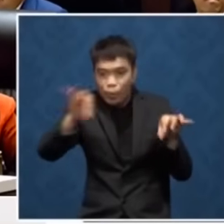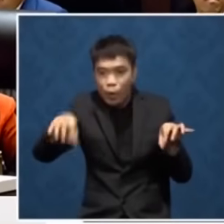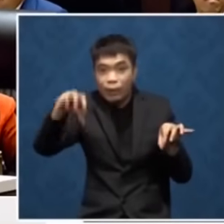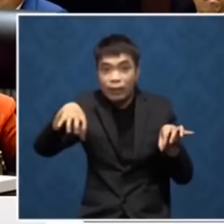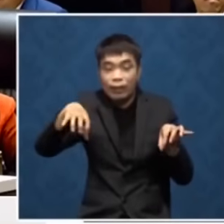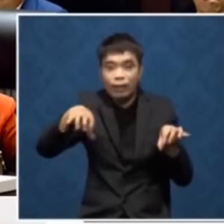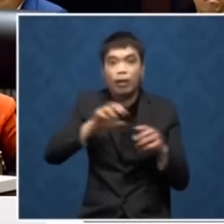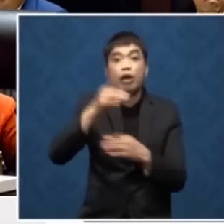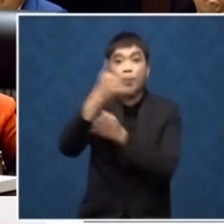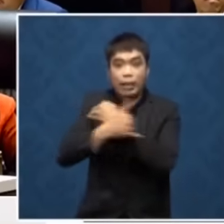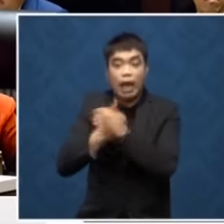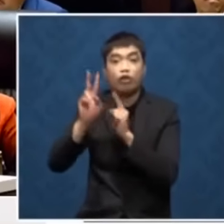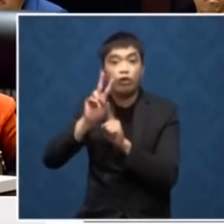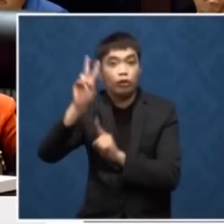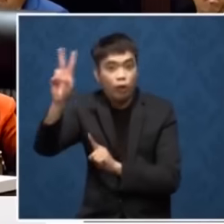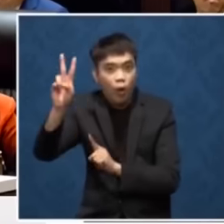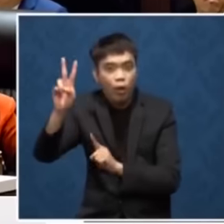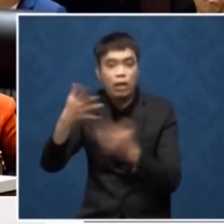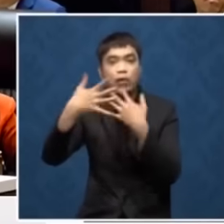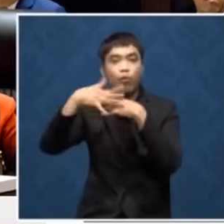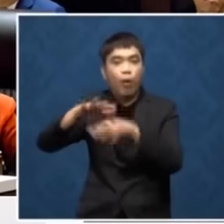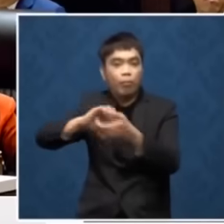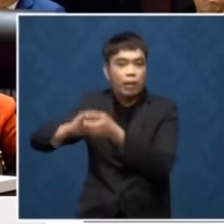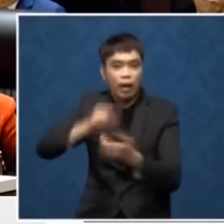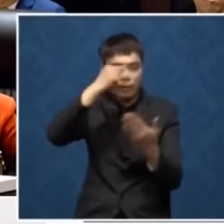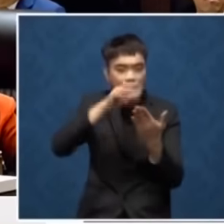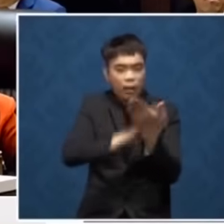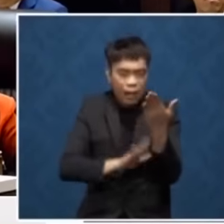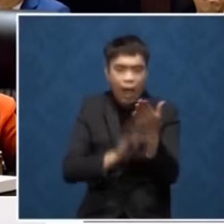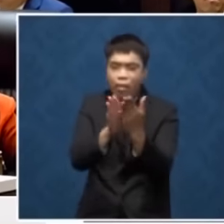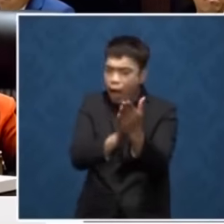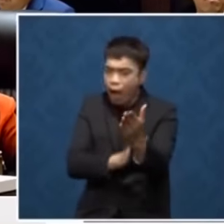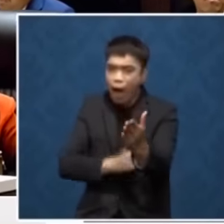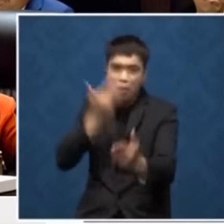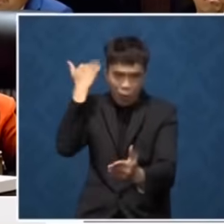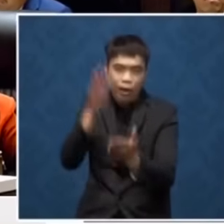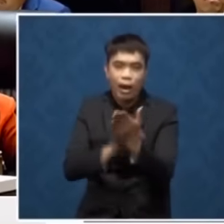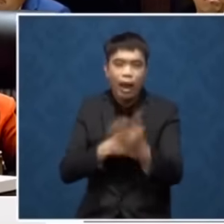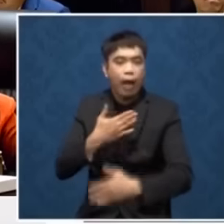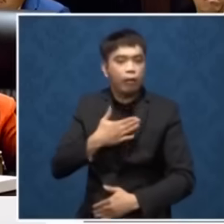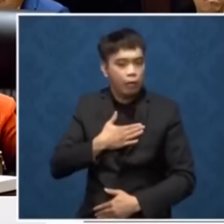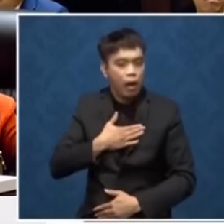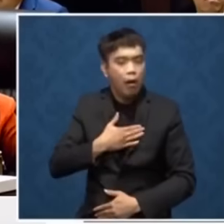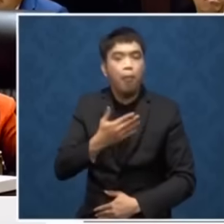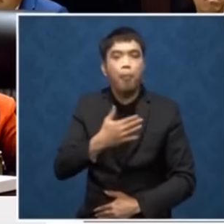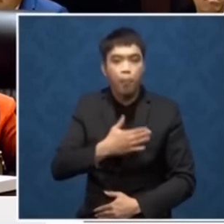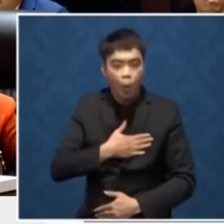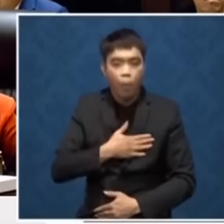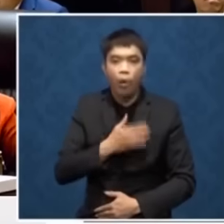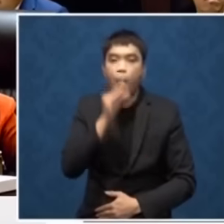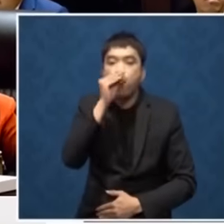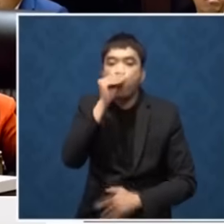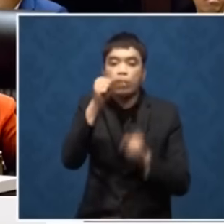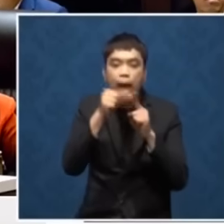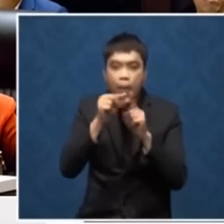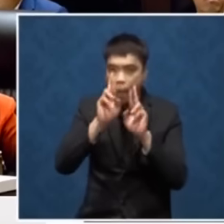ประเทศหนึ่งที่มีความสัมพันธ์อันยาวนานมากับประเทศไทยเพราะฉะนั้นอันนี้ผมไม่แน่ใจแต่ถ้าเป็นผมนะครับก็ต้องระมัดระวังใน